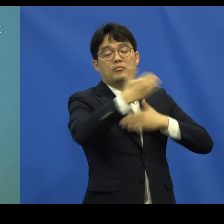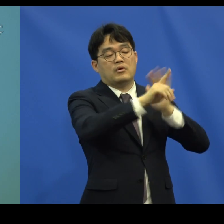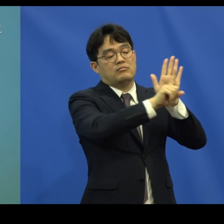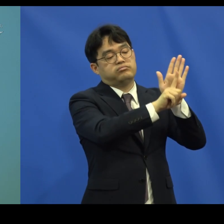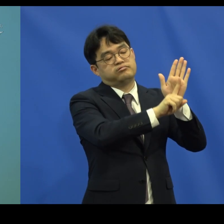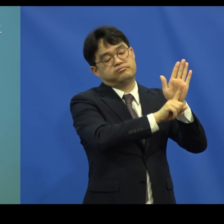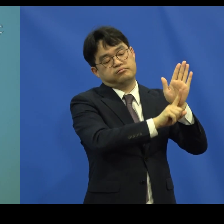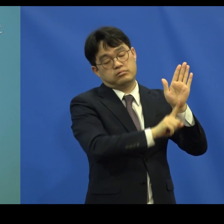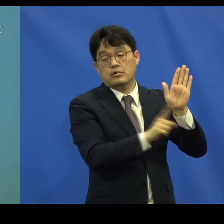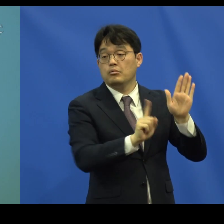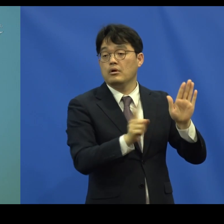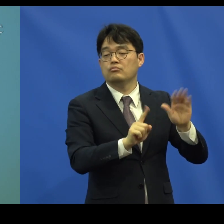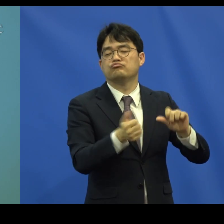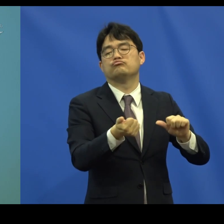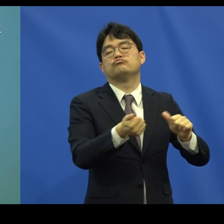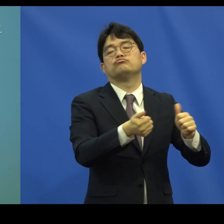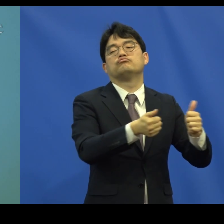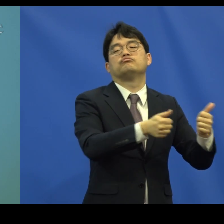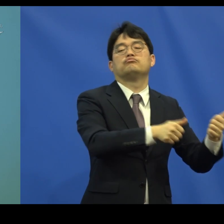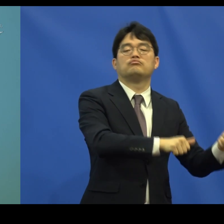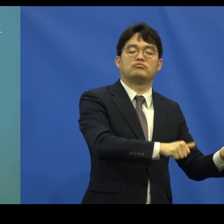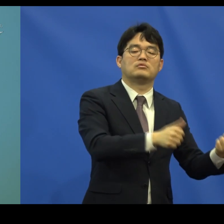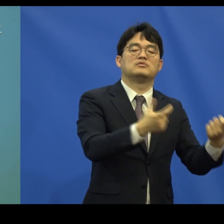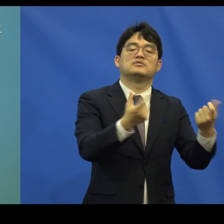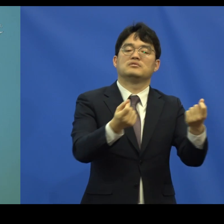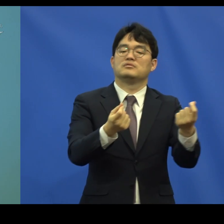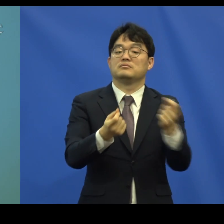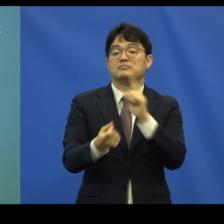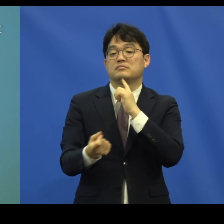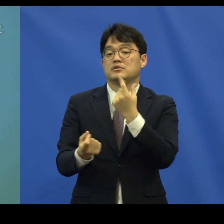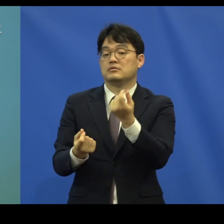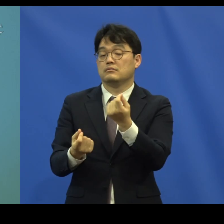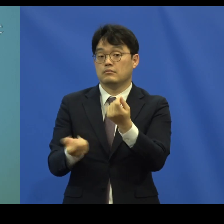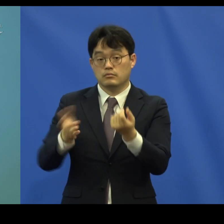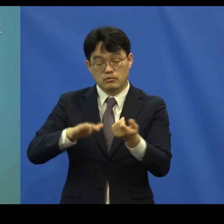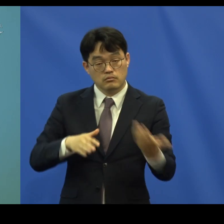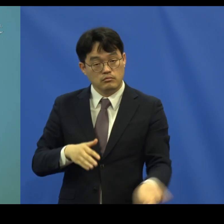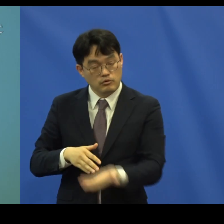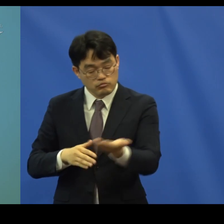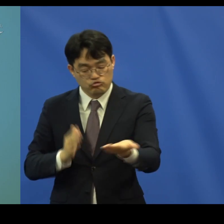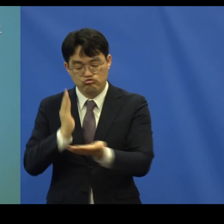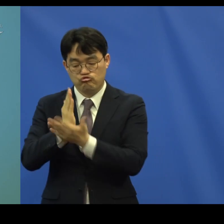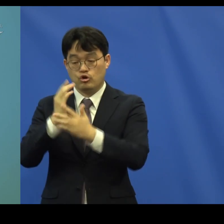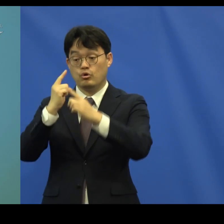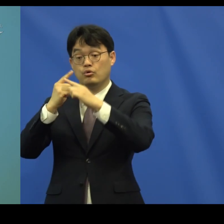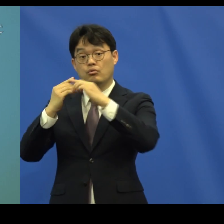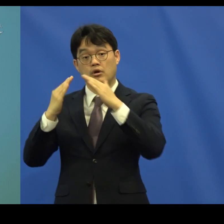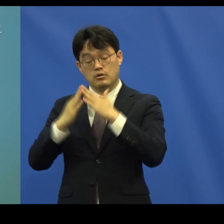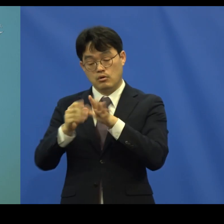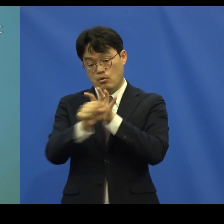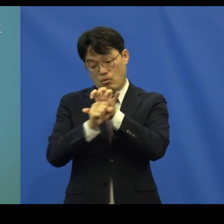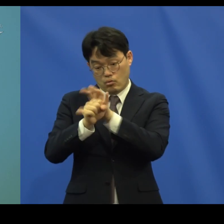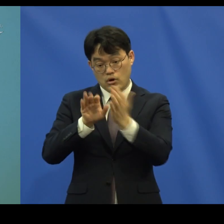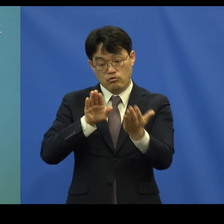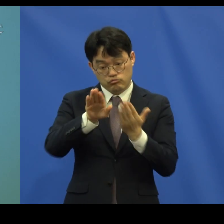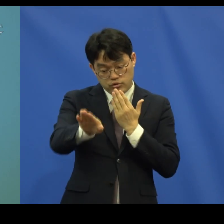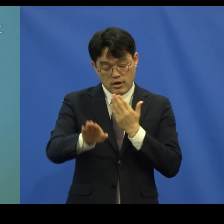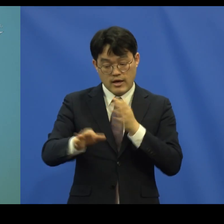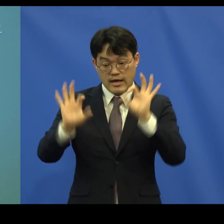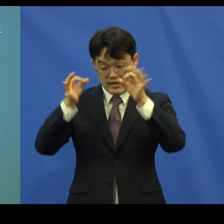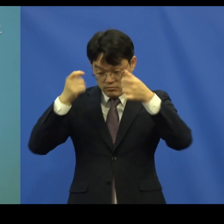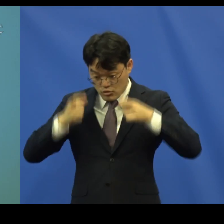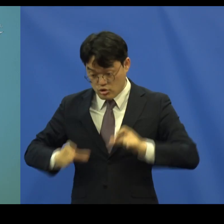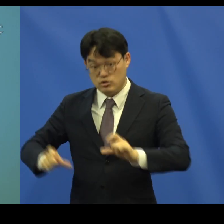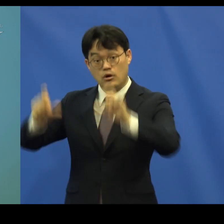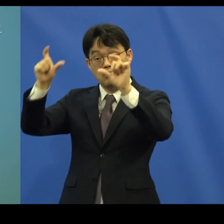뜨거워졌습니다. 신기한 일이에요. 이게 특이한 일입니다. 하나님이 뭔가 사인을 주시는 거예요, 우리 교회에.